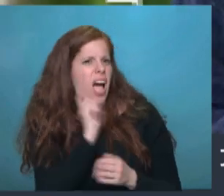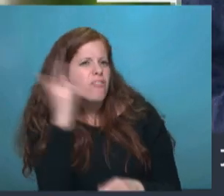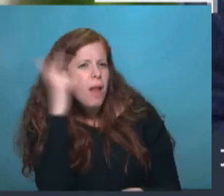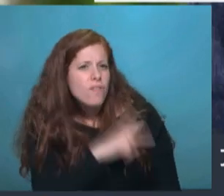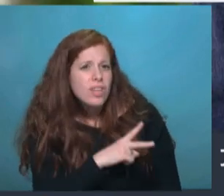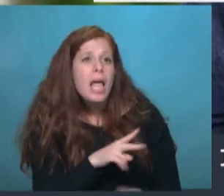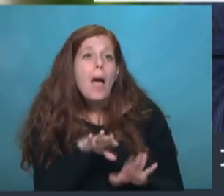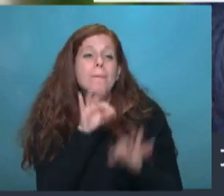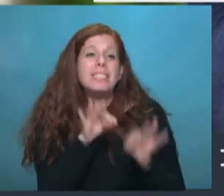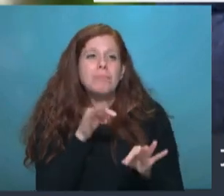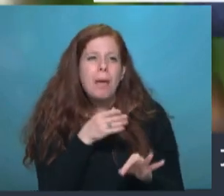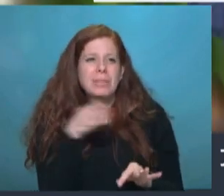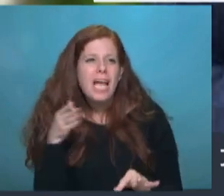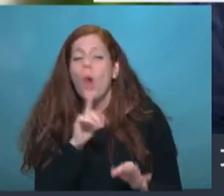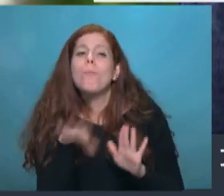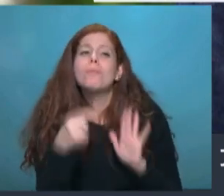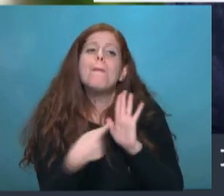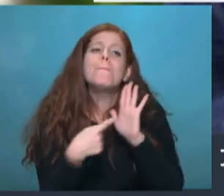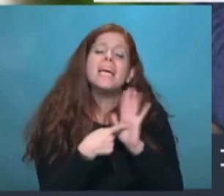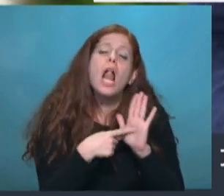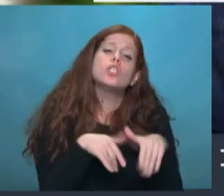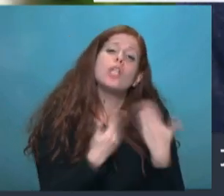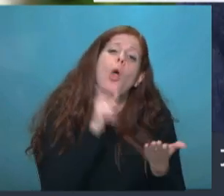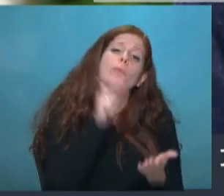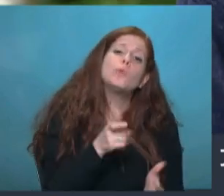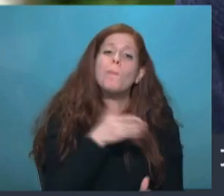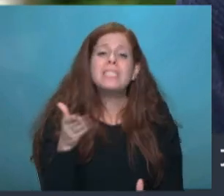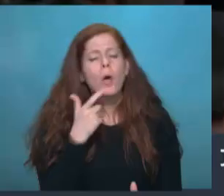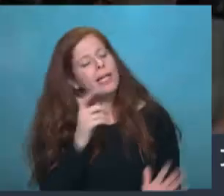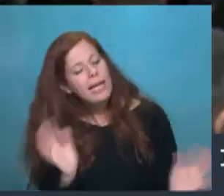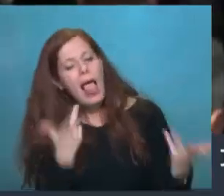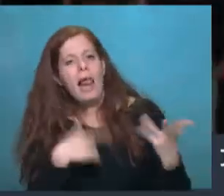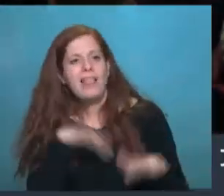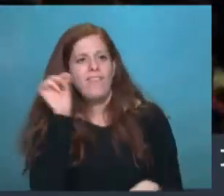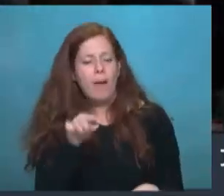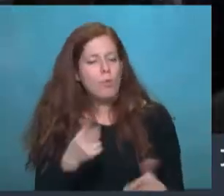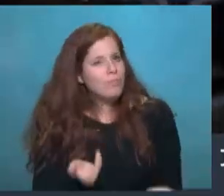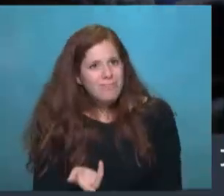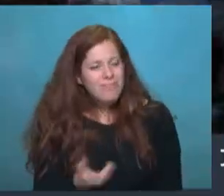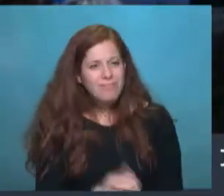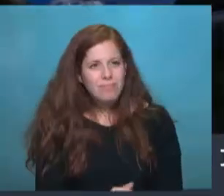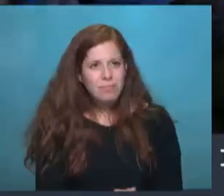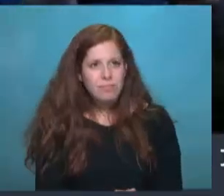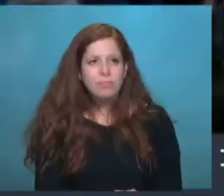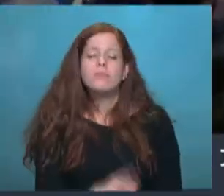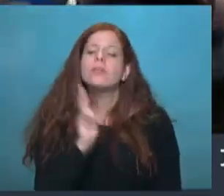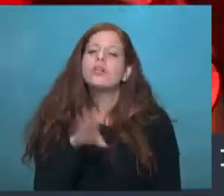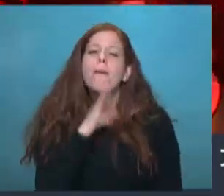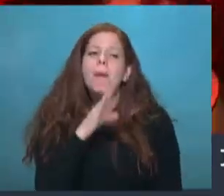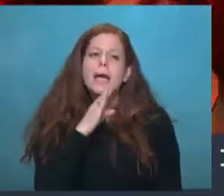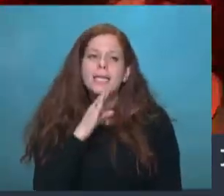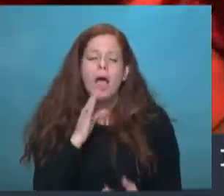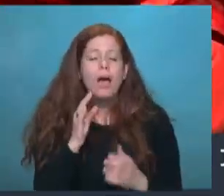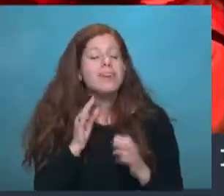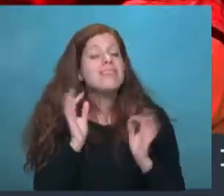הוא רציונלי, הוא לא מצביע רק בגלל שתשים לו איזה מישהו מזרחי, אז הוא יגיד יאללה, אני אצביע לו. יש להם בעיה אקוטית